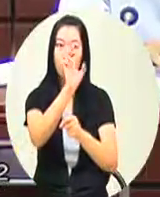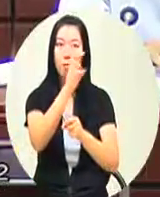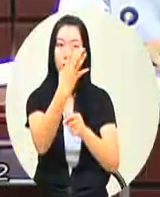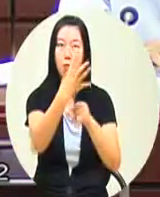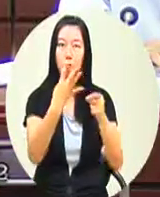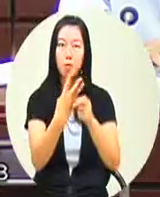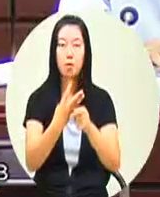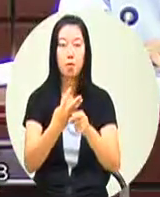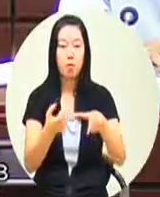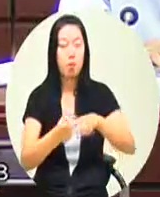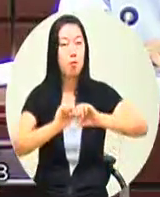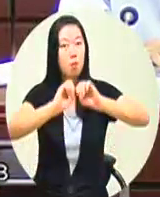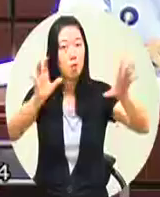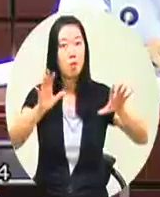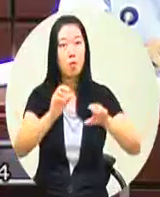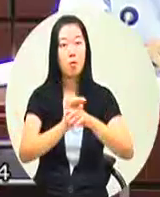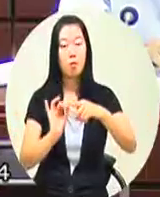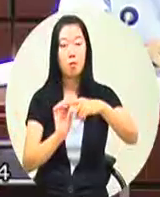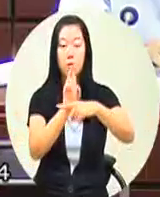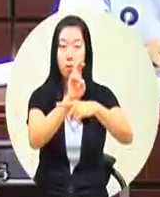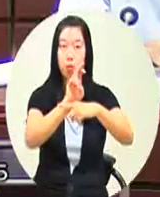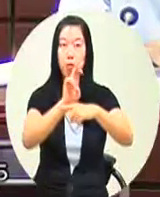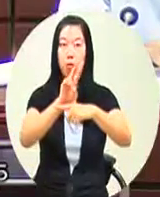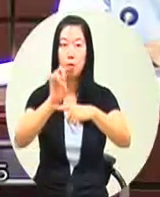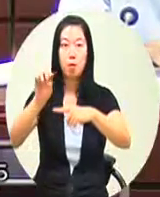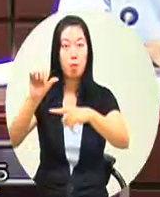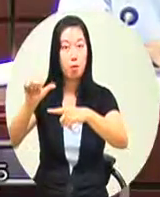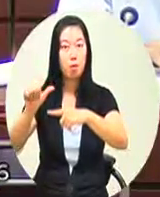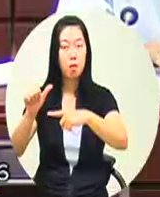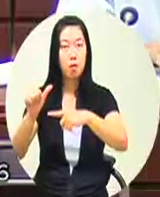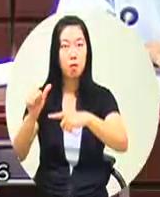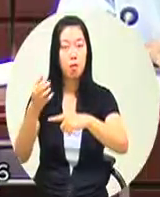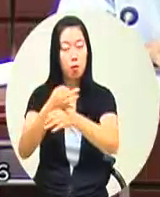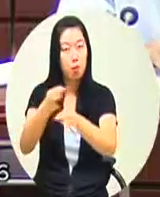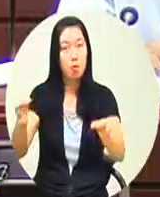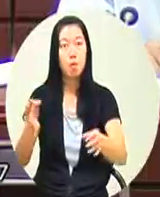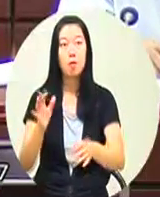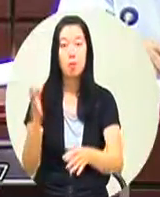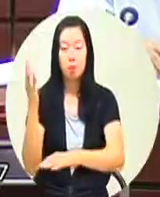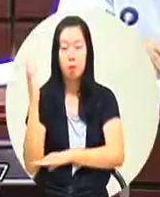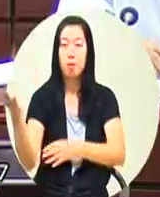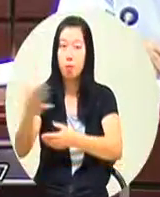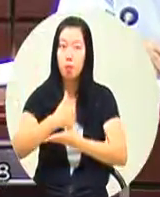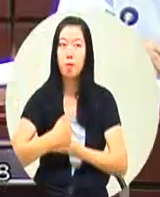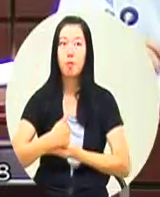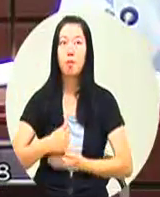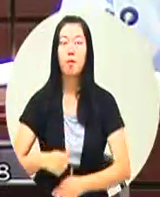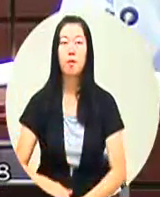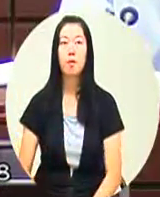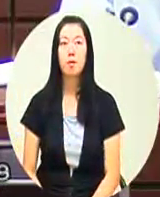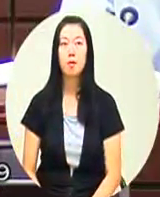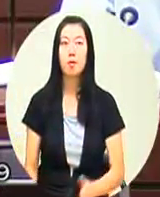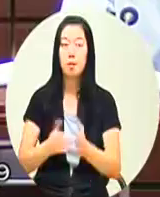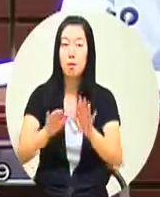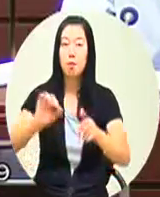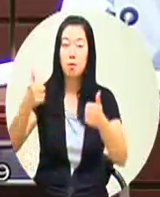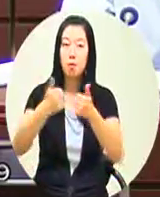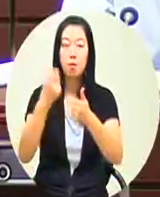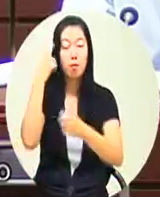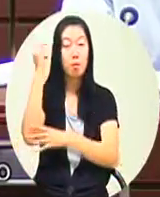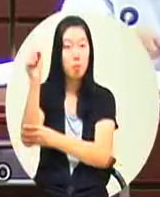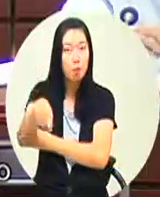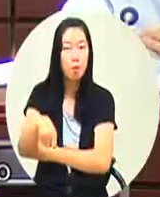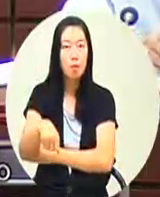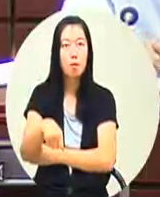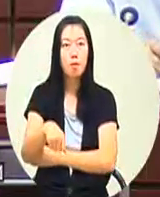值价的22.5%来征收，然后他的那个，到我们这里再经过议会同意，然后到我